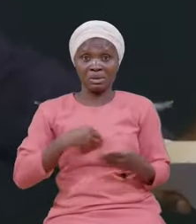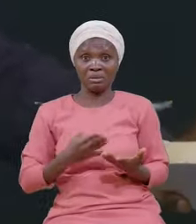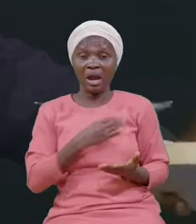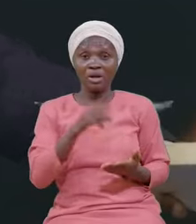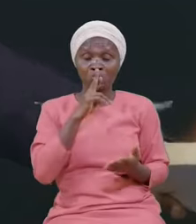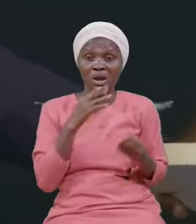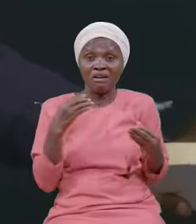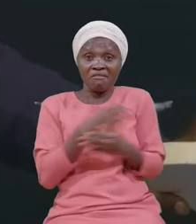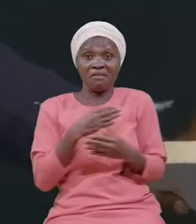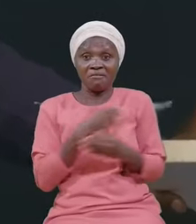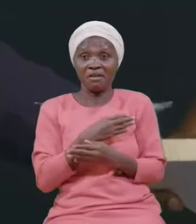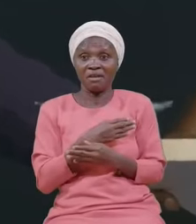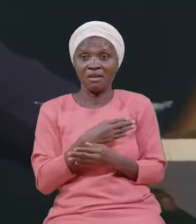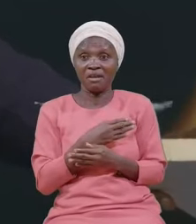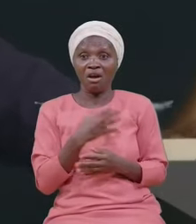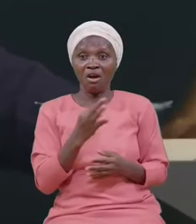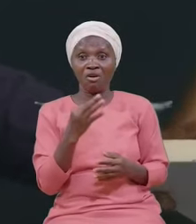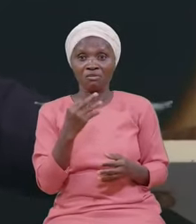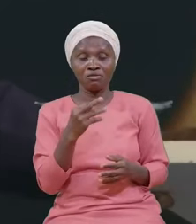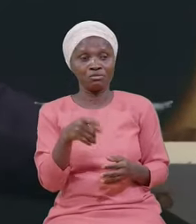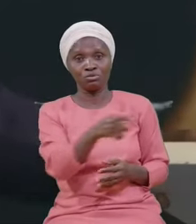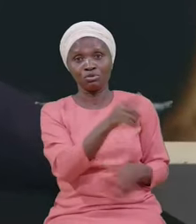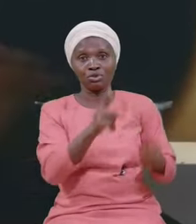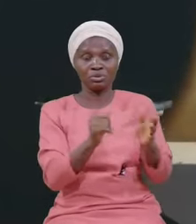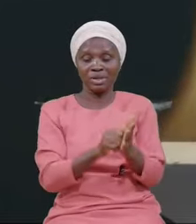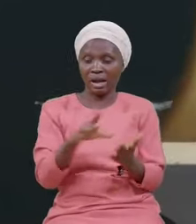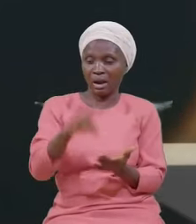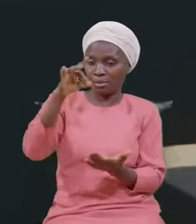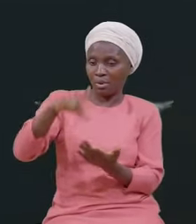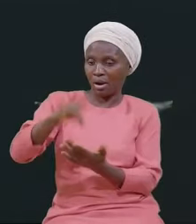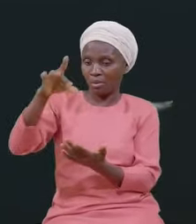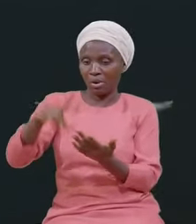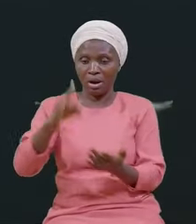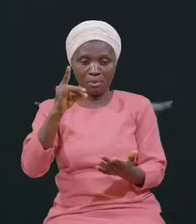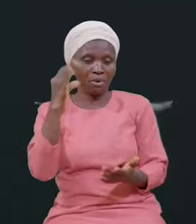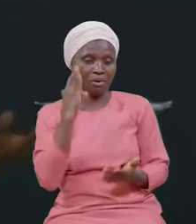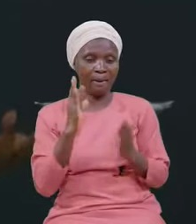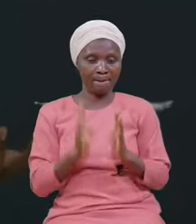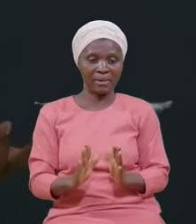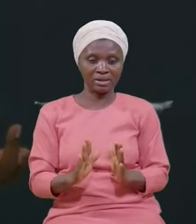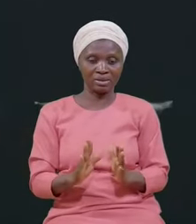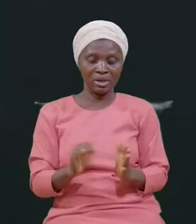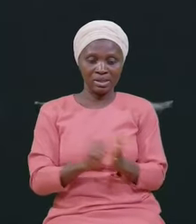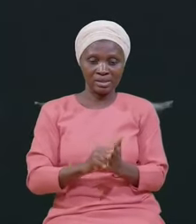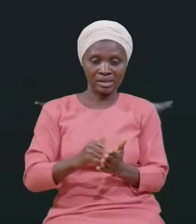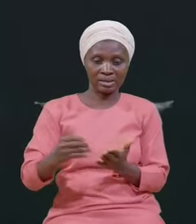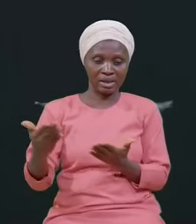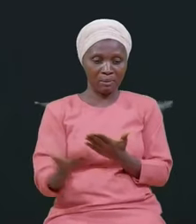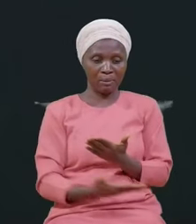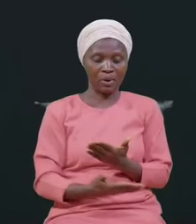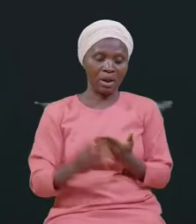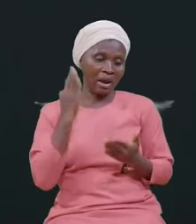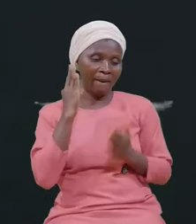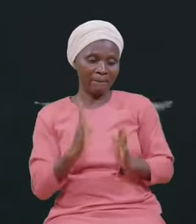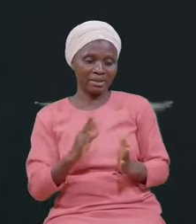qui nomment les pasteurs, ceux qui emploient les pasteurs et qui paient les pasteurs. Si tu es